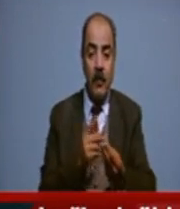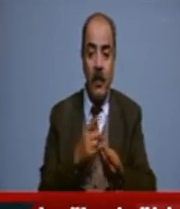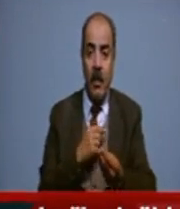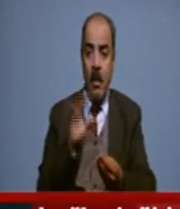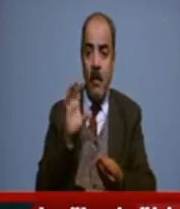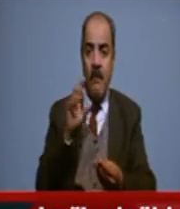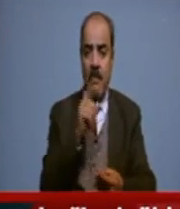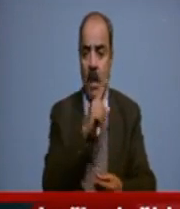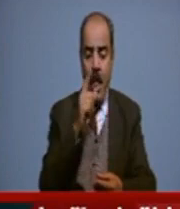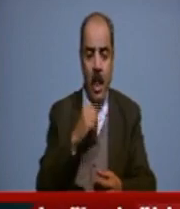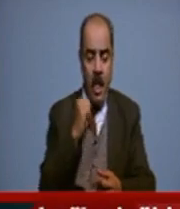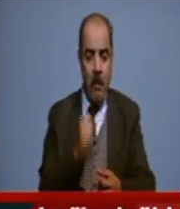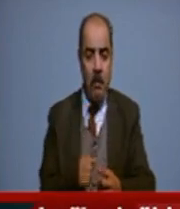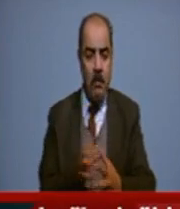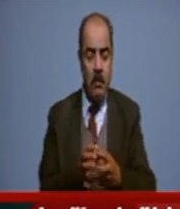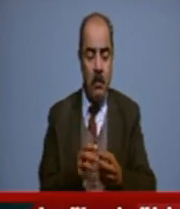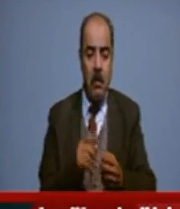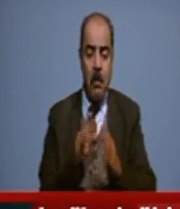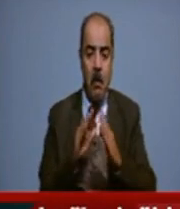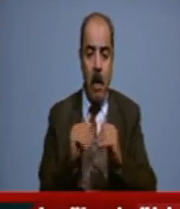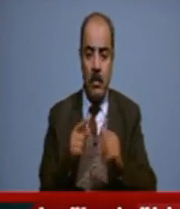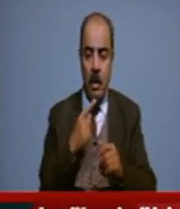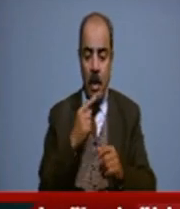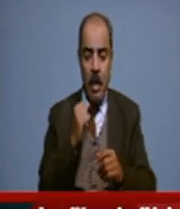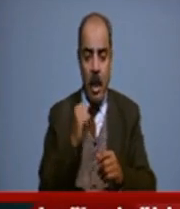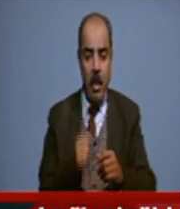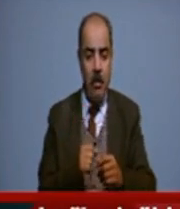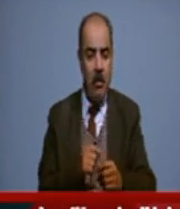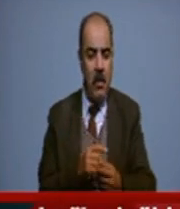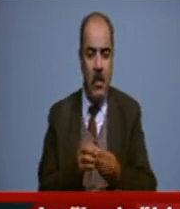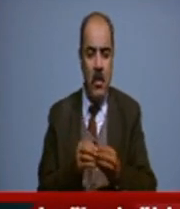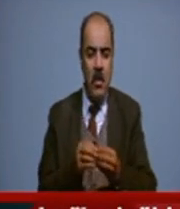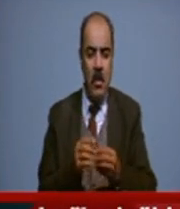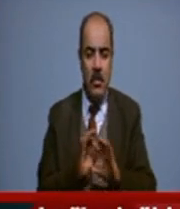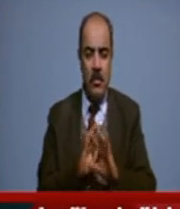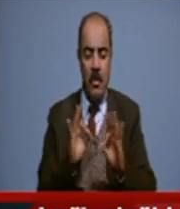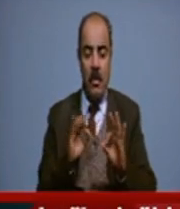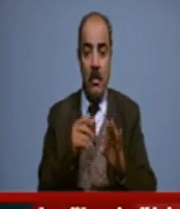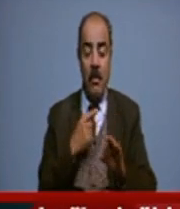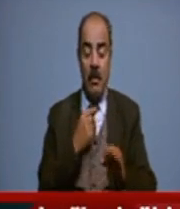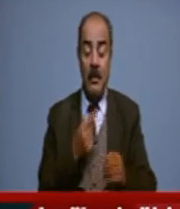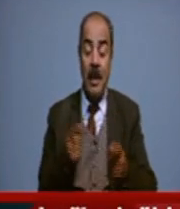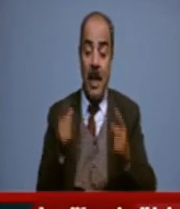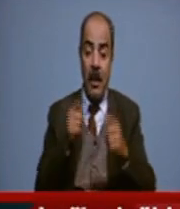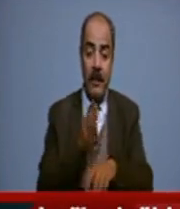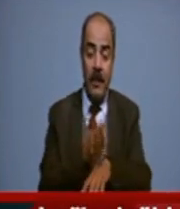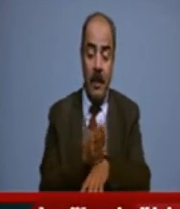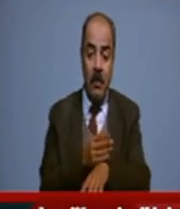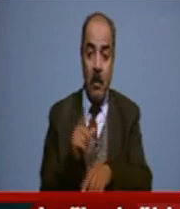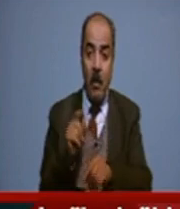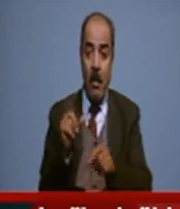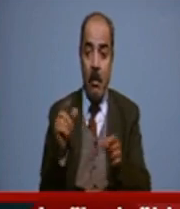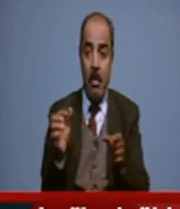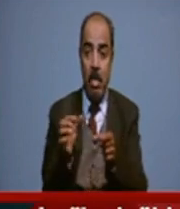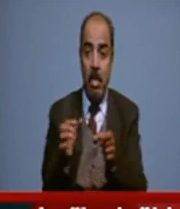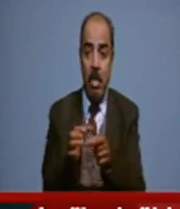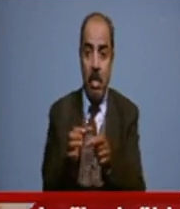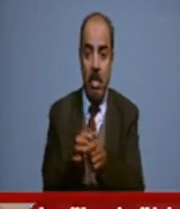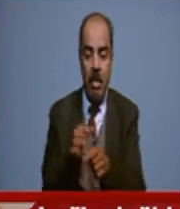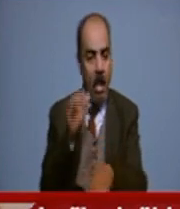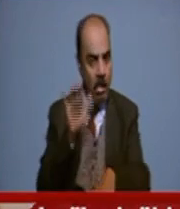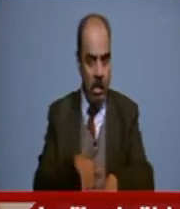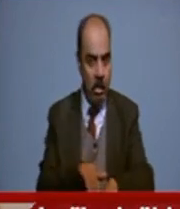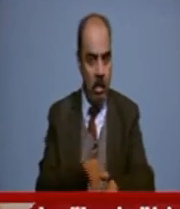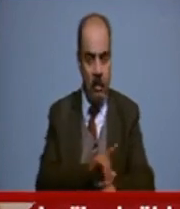العالم مصر ما عندهاش فرصة إنها تتحمل أي نقص من المية يصل إليها في وقت من